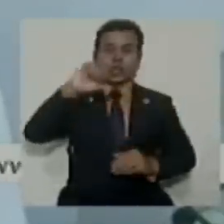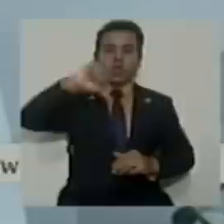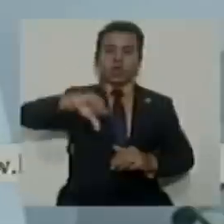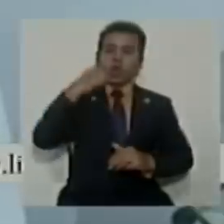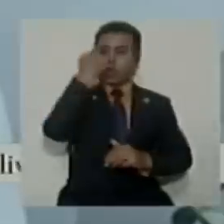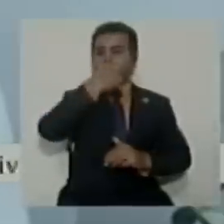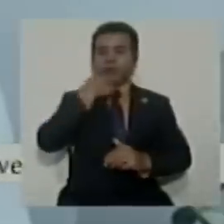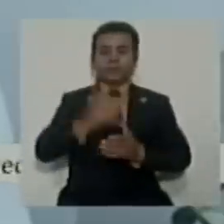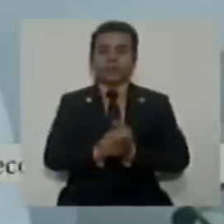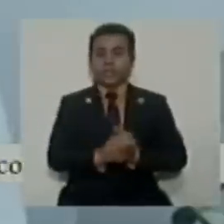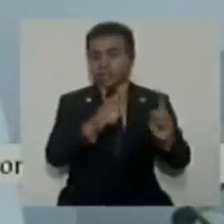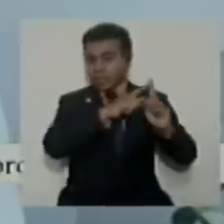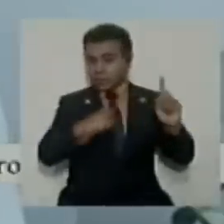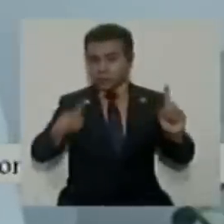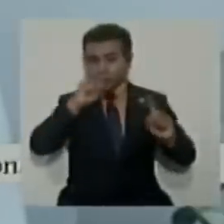৫৮ জন।